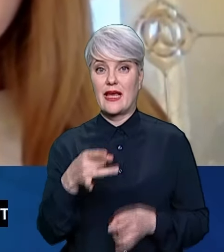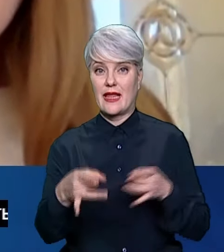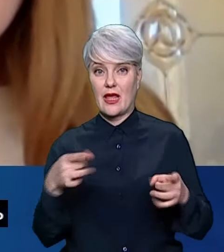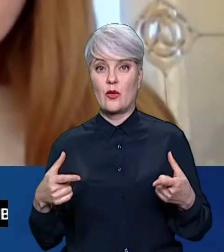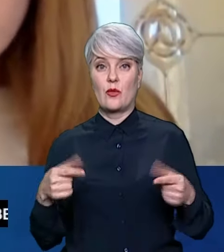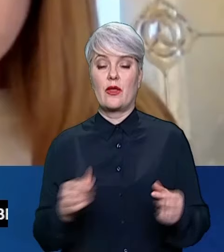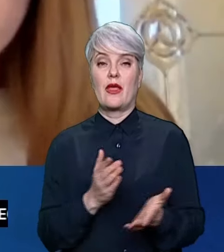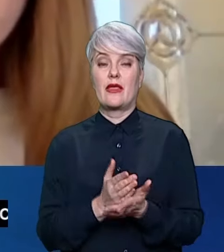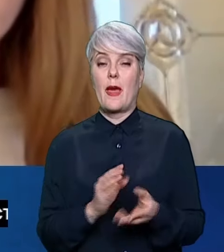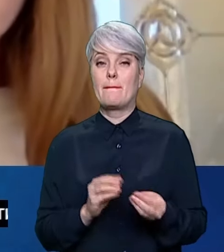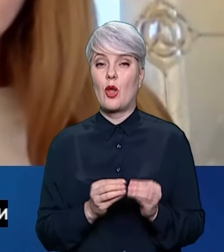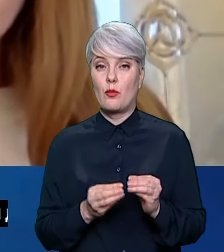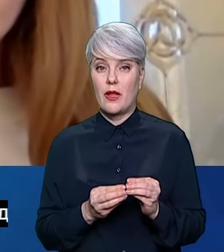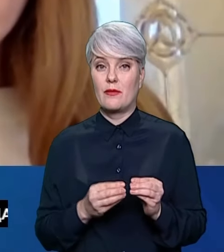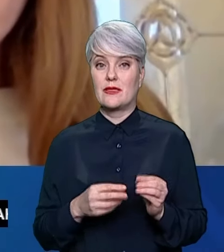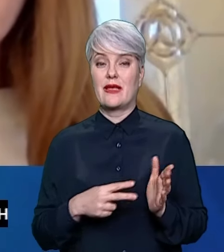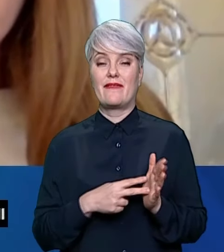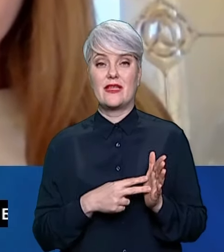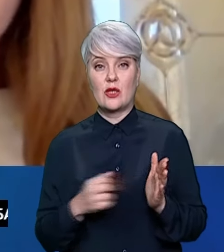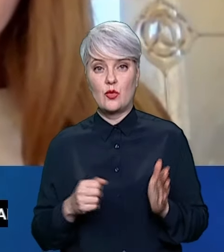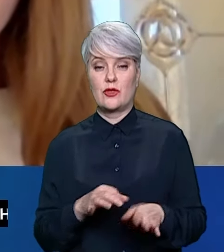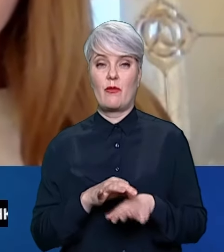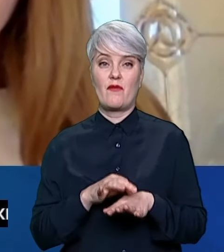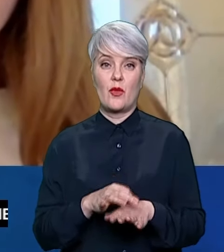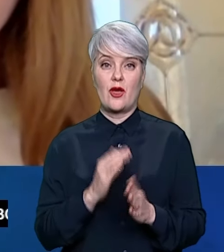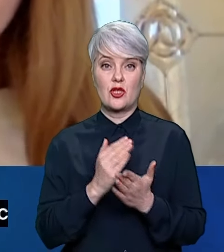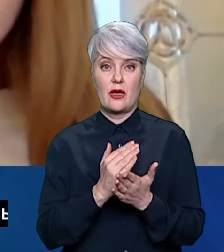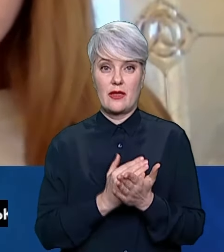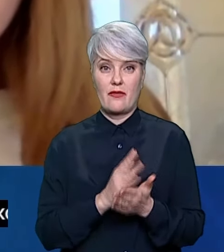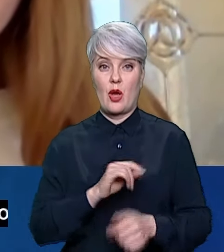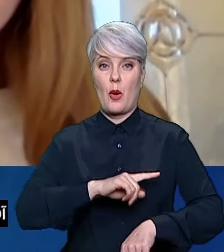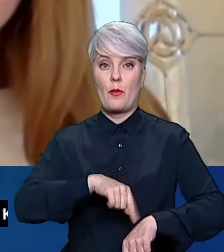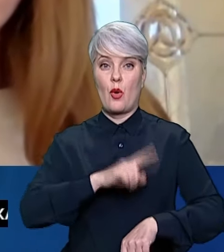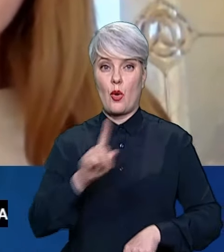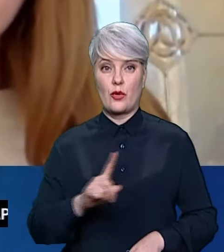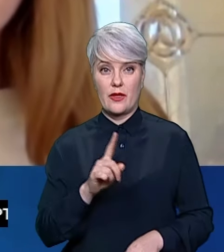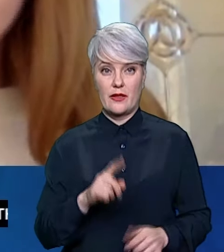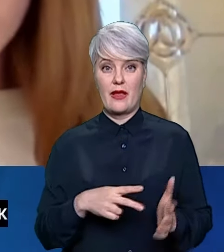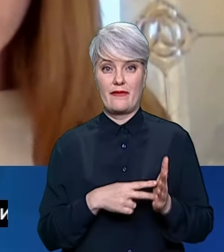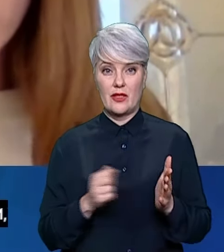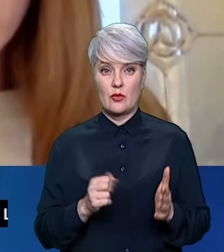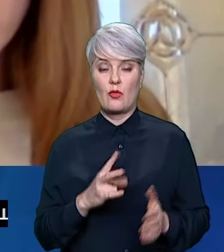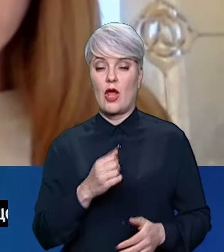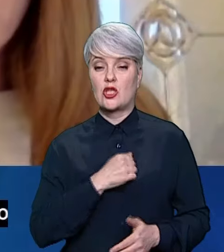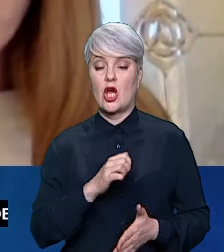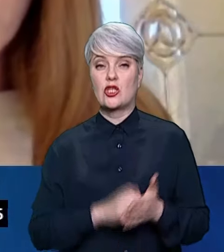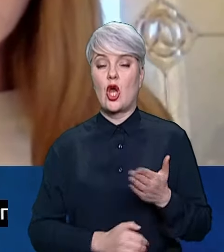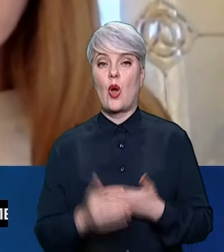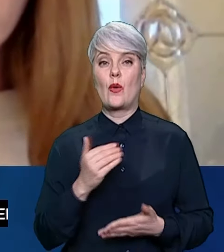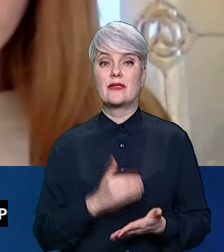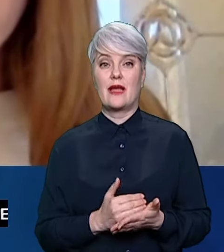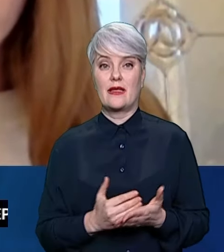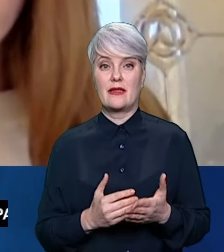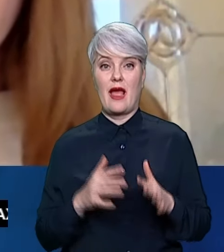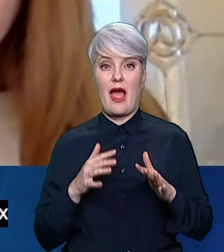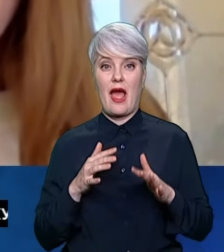з відключеннями, з впровадженням графіків і погодинних відключень. І, на жаль, через останні дні,